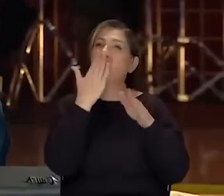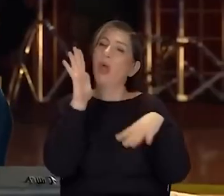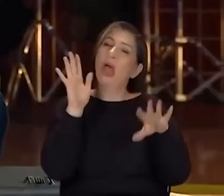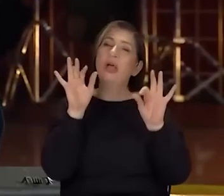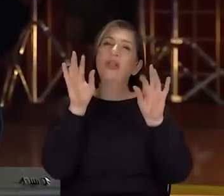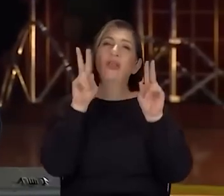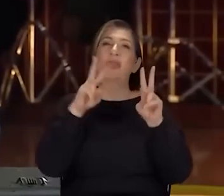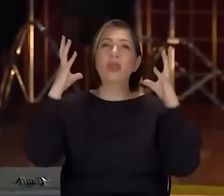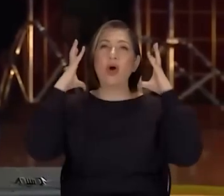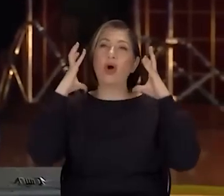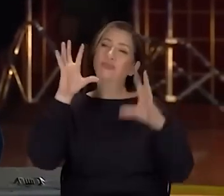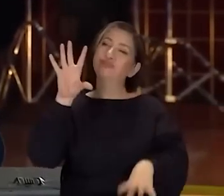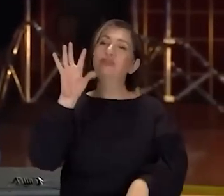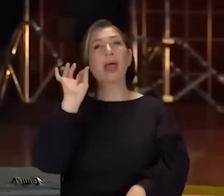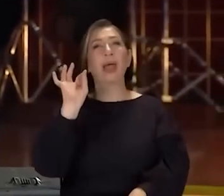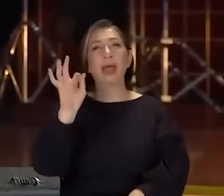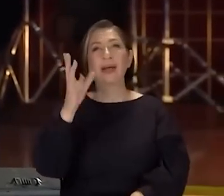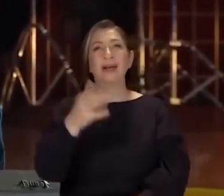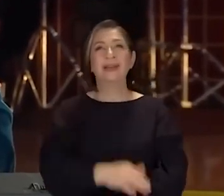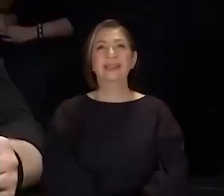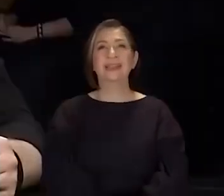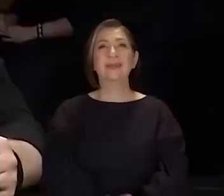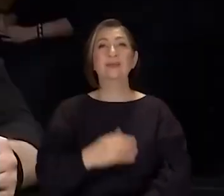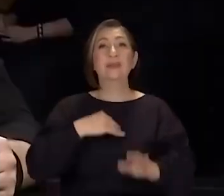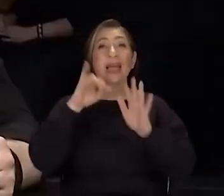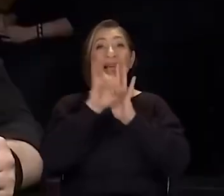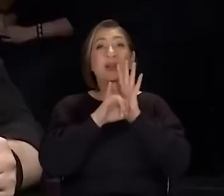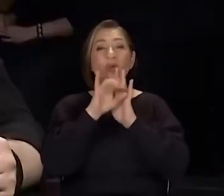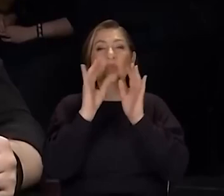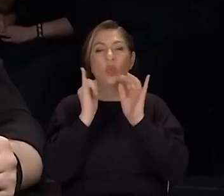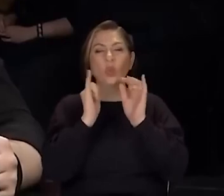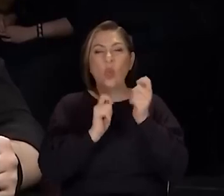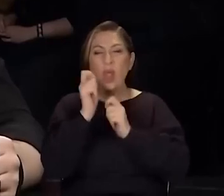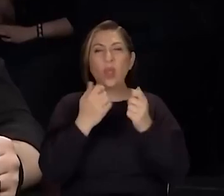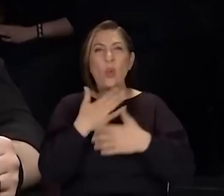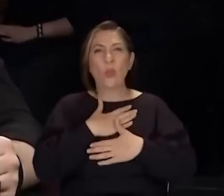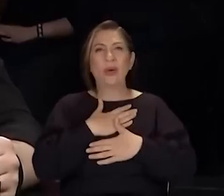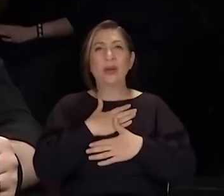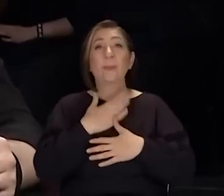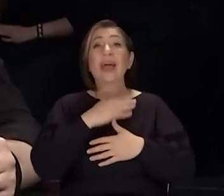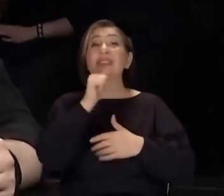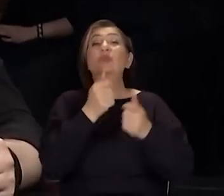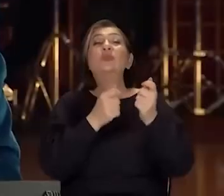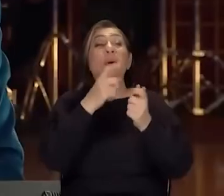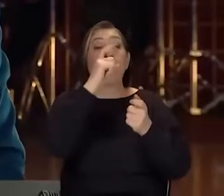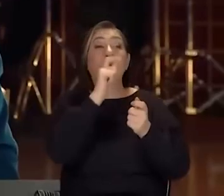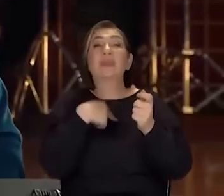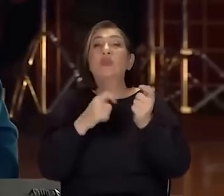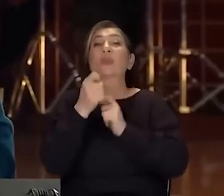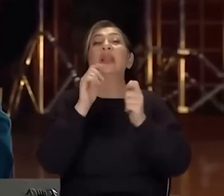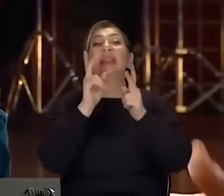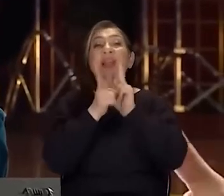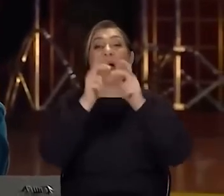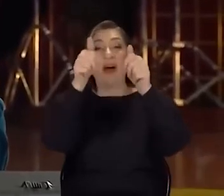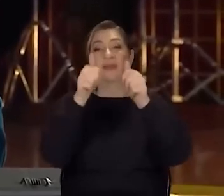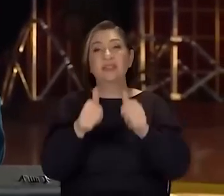Instagram. Şey, aynı logo duruyor. Ben Instagram'ı o kadar kötü kullananlardanım ki. Ben hiç kullanmıyorum. Biz de tiyatro afişi